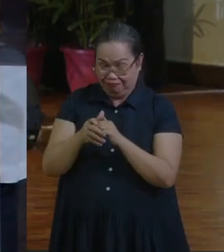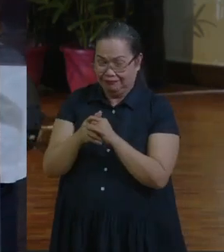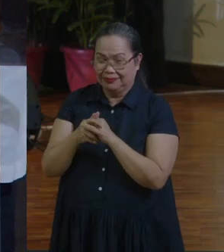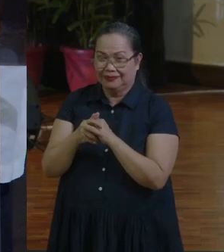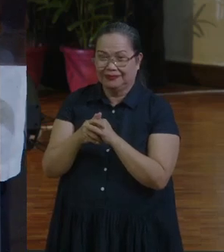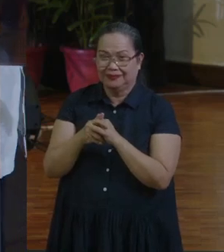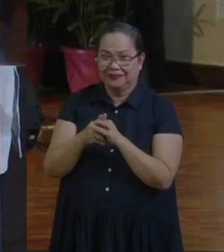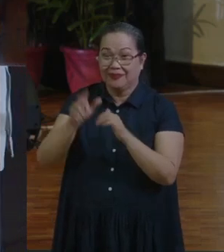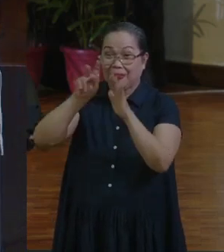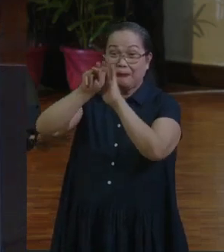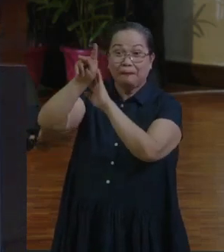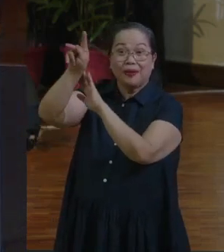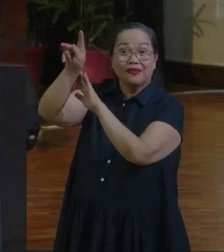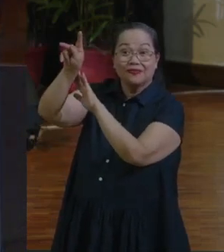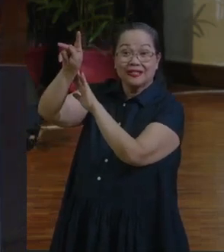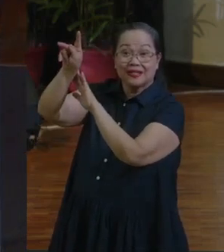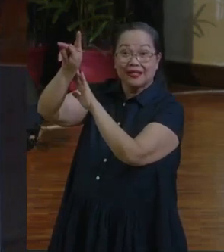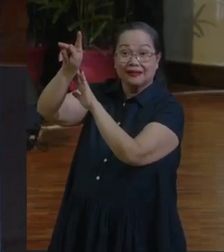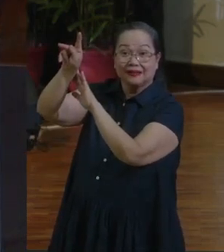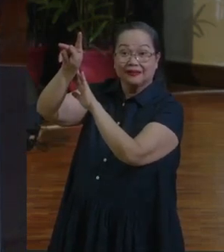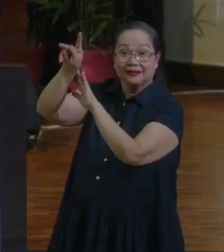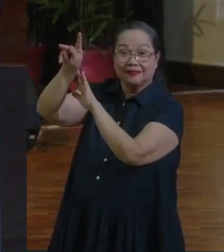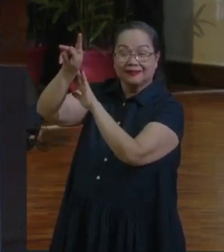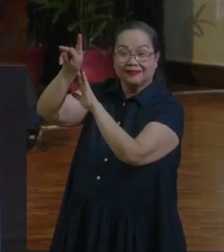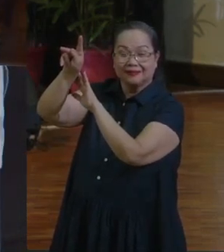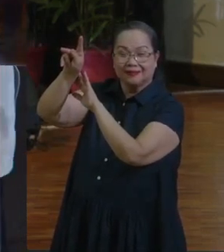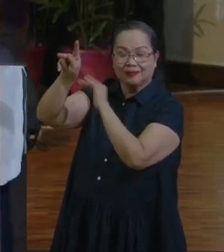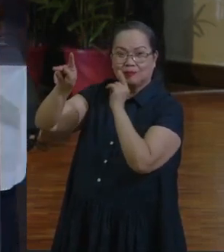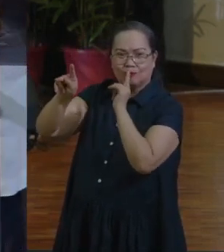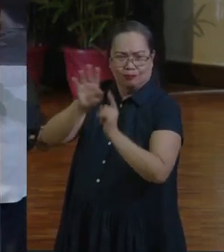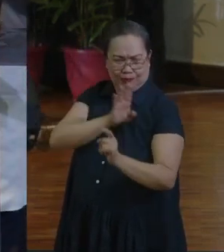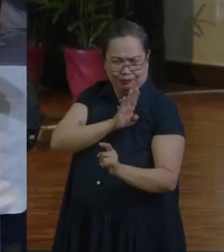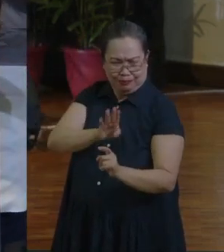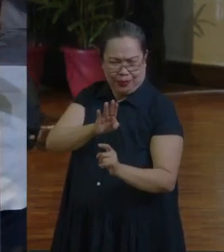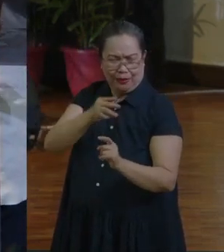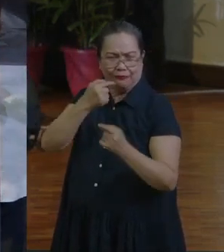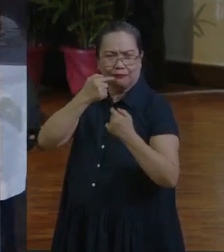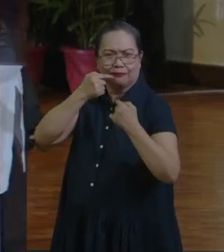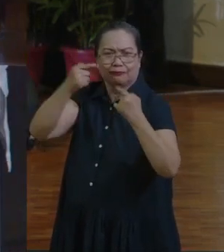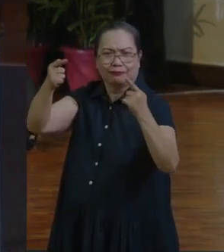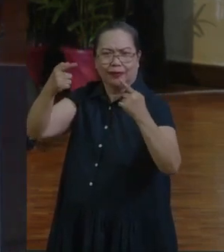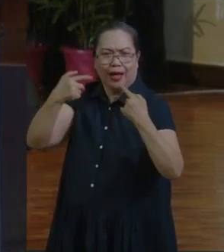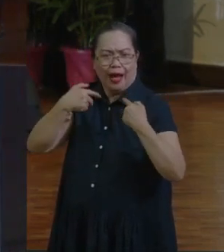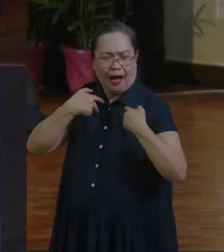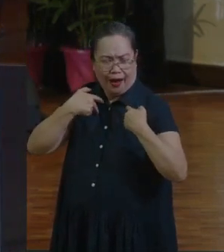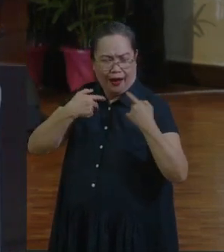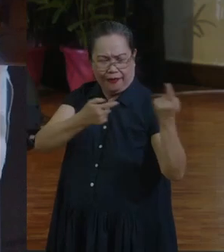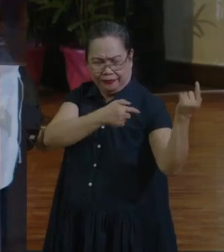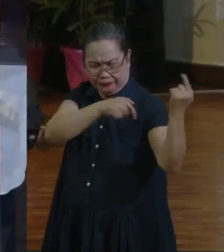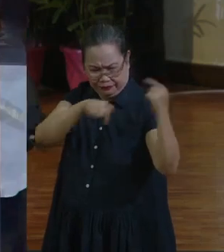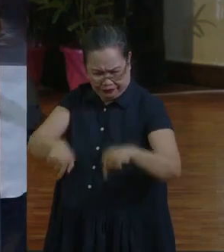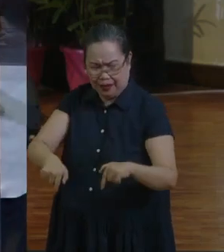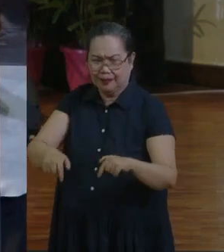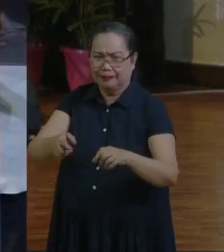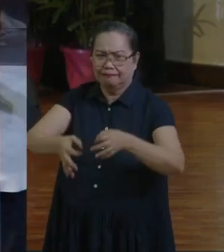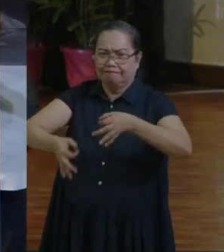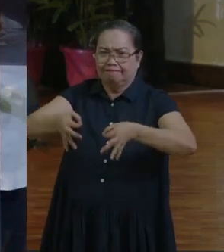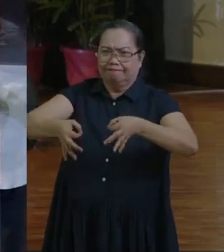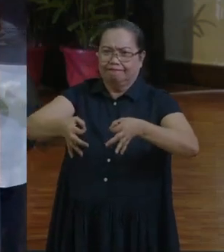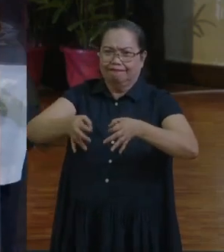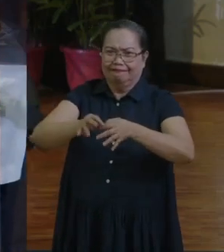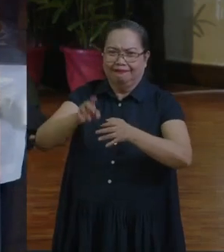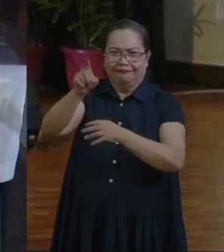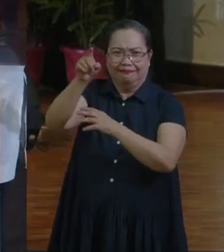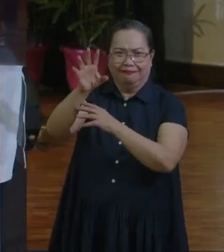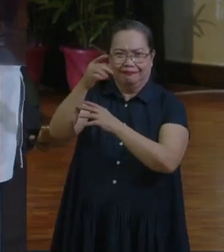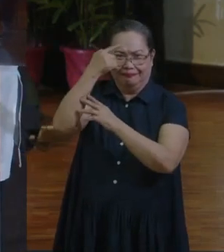Sa mga propesiya na kanyang matapang na ipinahayag, may darating na paghatol ang Diyos dahil